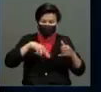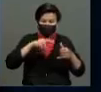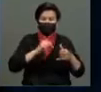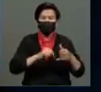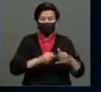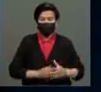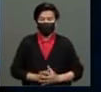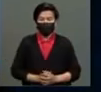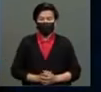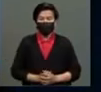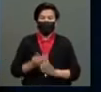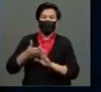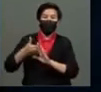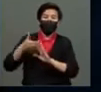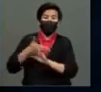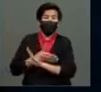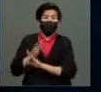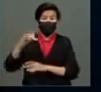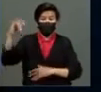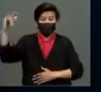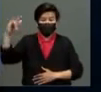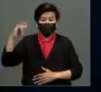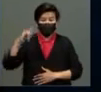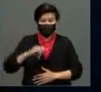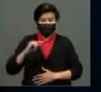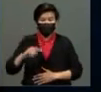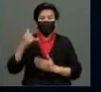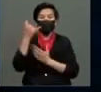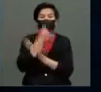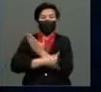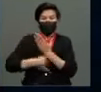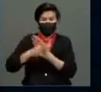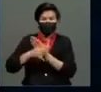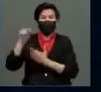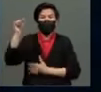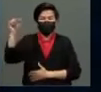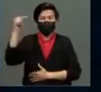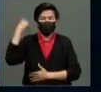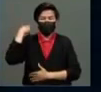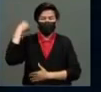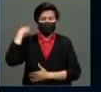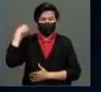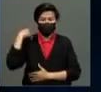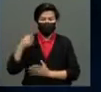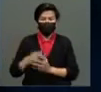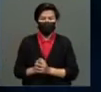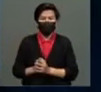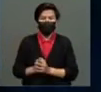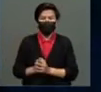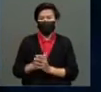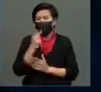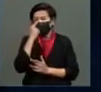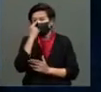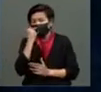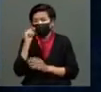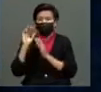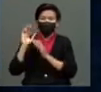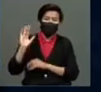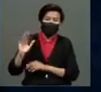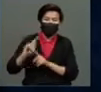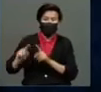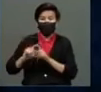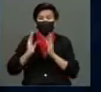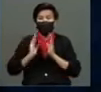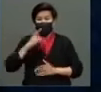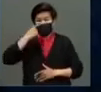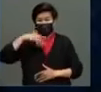อนอะไรทั้งหลายซึ่งต่างประเทศนี่เราทำระบบนี้กันเขาเรียกอะไรควบคุมของคนต่างประเทศแต่ของคนไทยนี่เดินทางเข้ามาได้เลยแล้ว